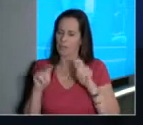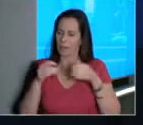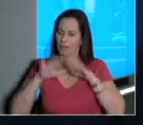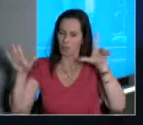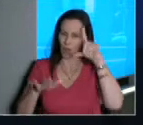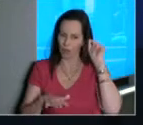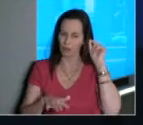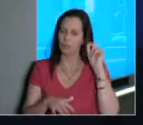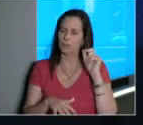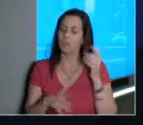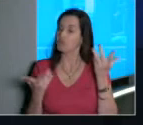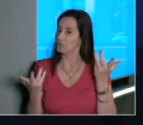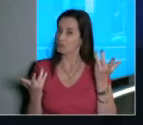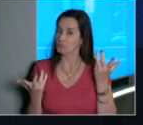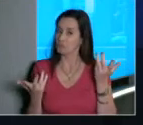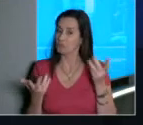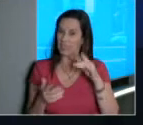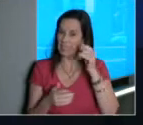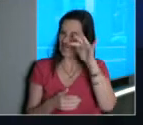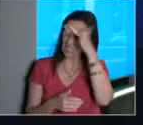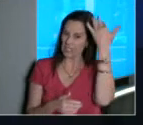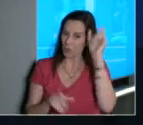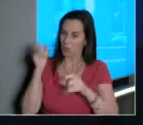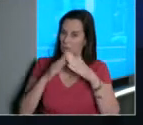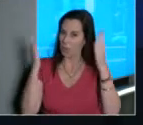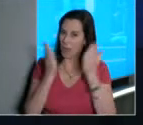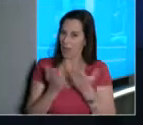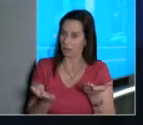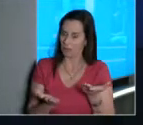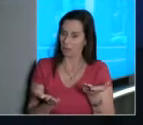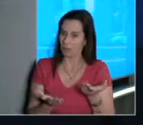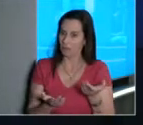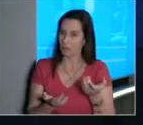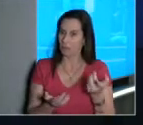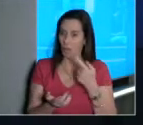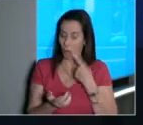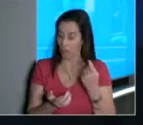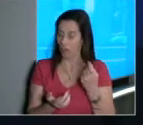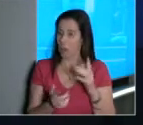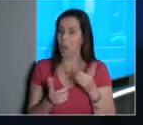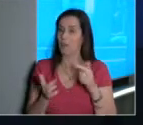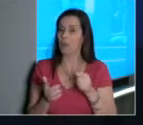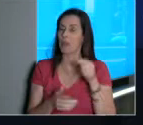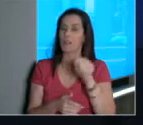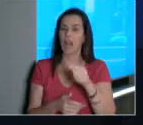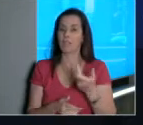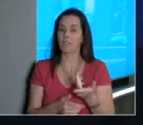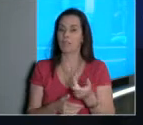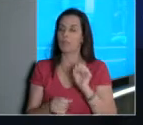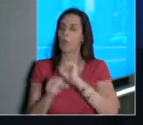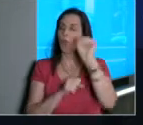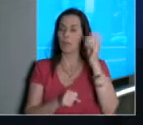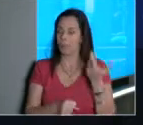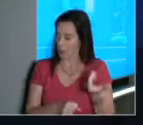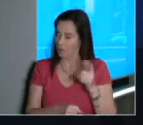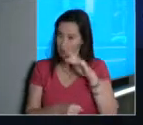שדה דוב והסגירה שלו. הגזימו קצת אנשי אילת עם שדה דוב? נוריאל שאל פה בקטע אחר, למה דווקא על זה אתם